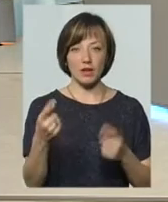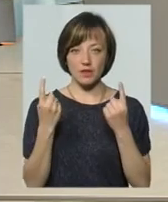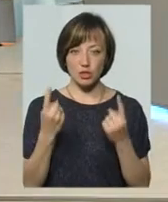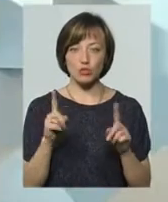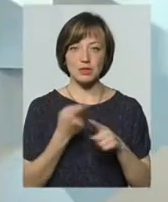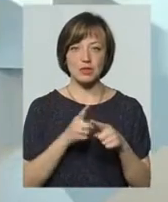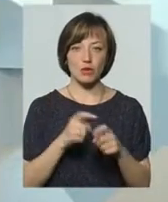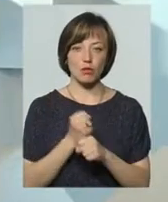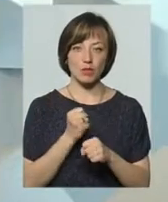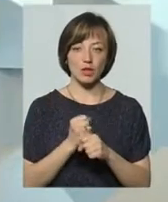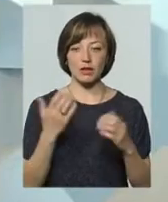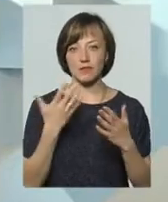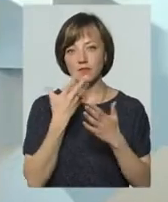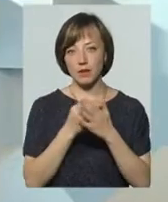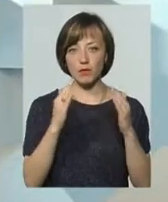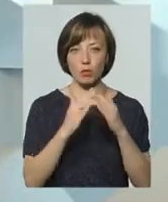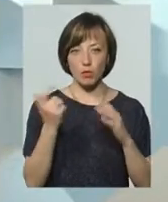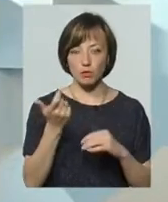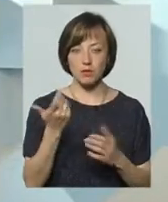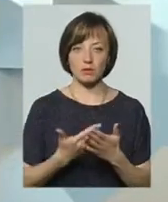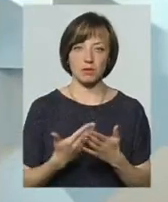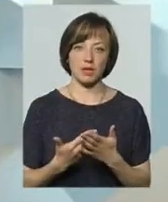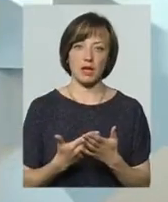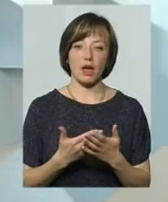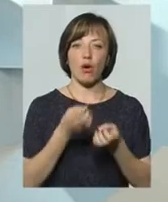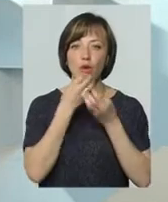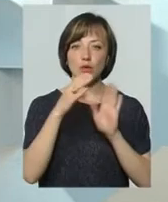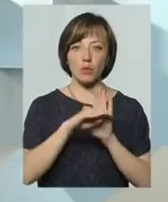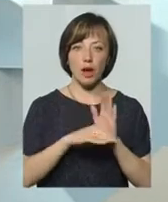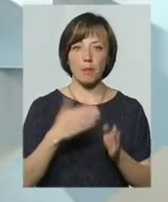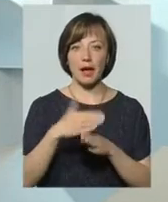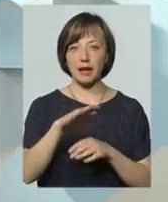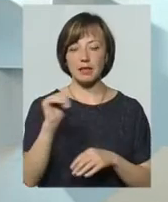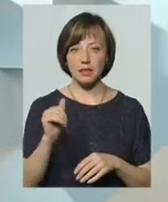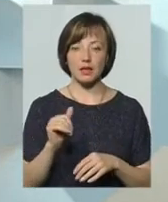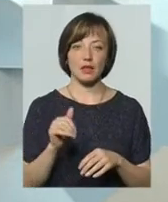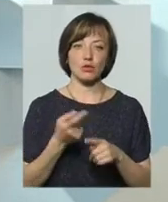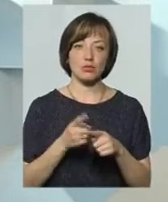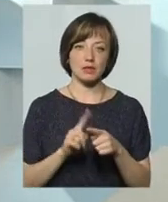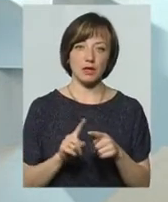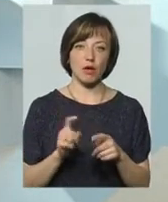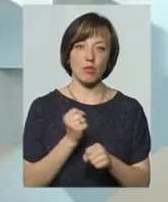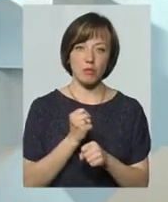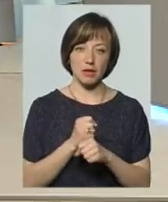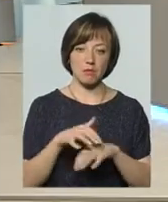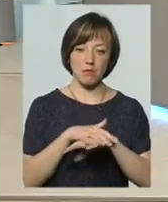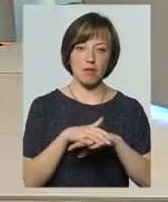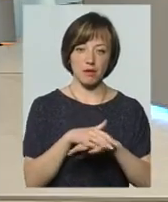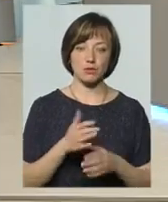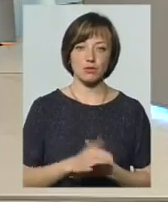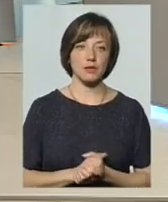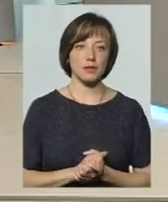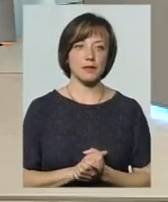те, щоб це робити на домогосподарствах. Є хороші програми і кредити лояльні, щоб це робити масово. Можна було реалізувати. Так,